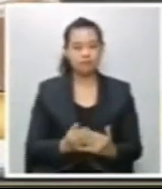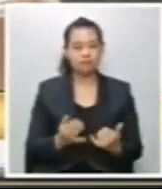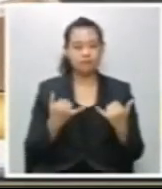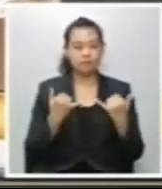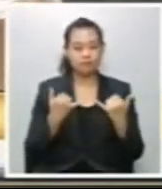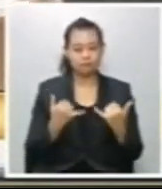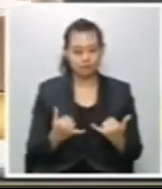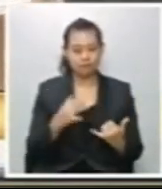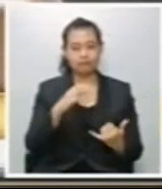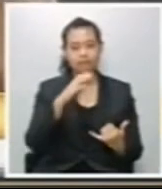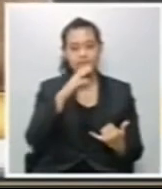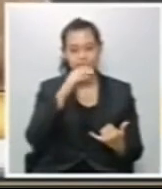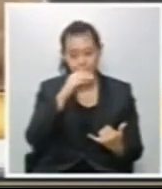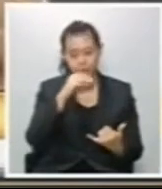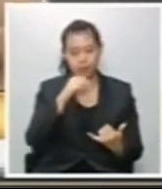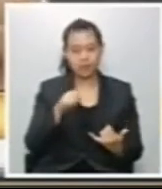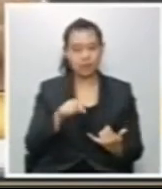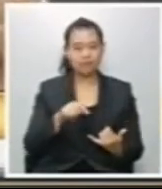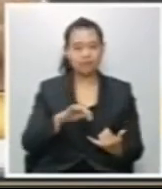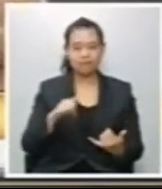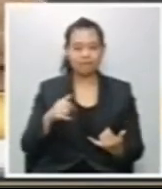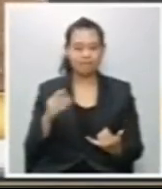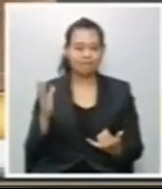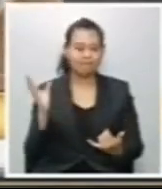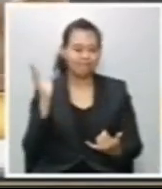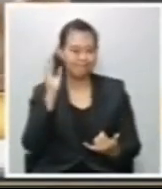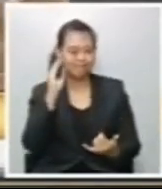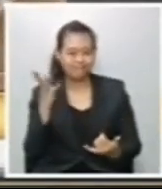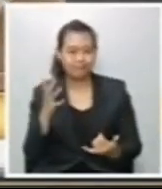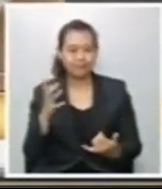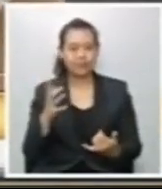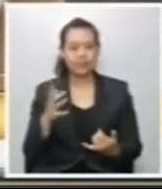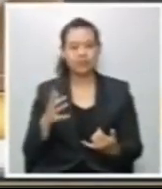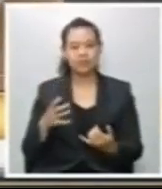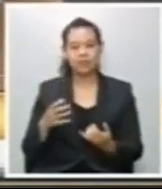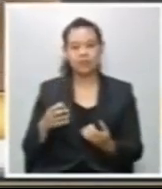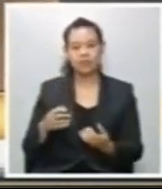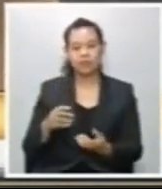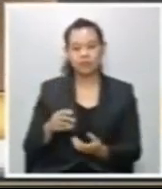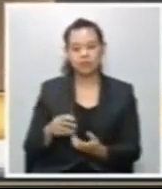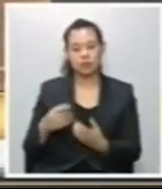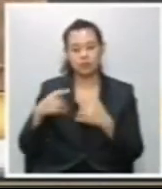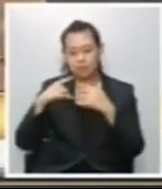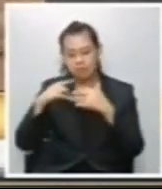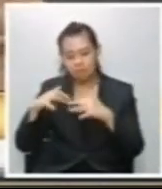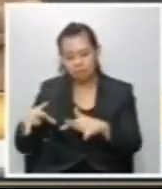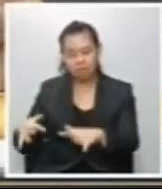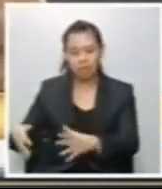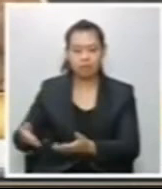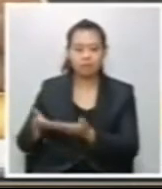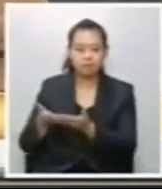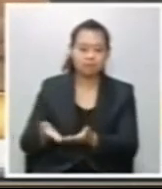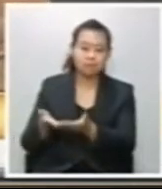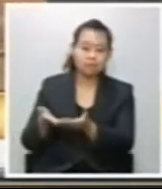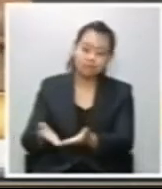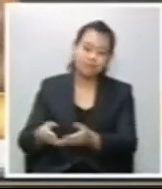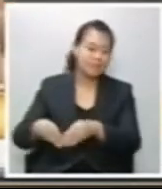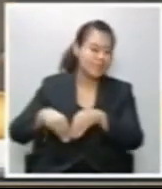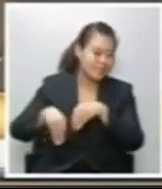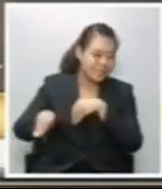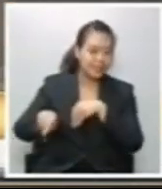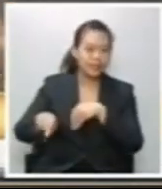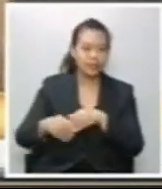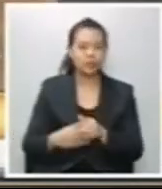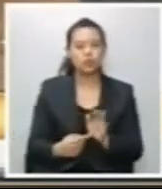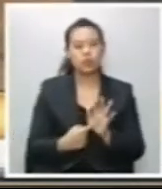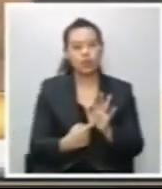พูดเนี่ยเขาคงยังไม่ได้ยินเพราะว่าเขาคงไปทำมาหากินอยู่ในทะเลไกลค่ะดิฉันจะขอพูดถึงกรณี